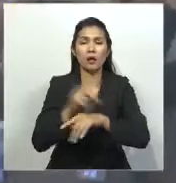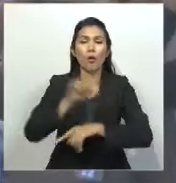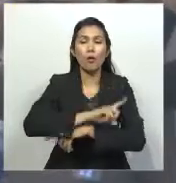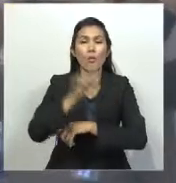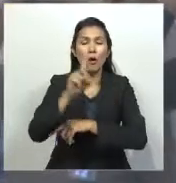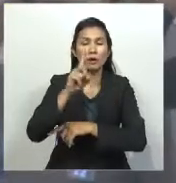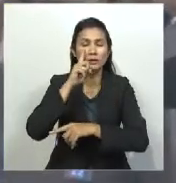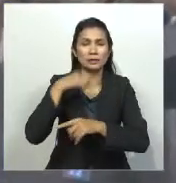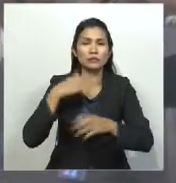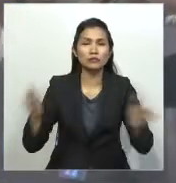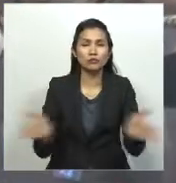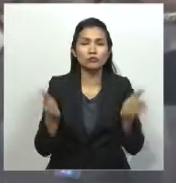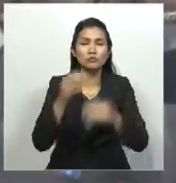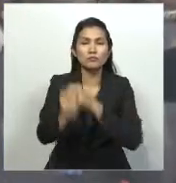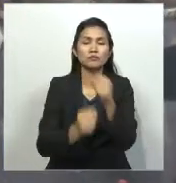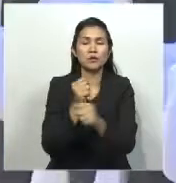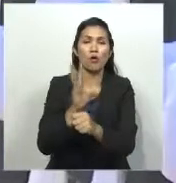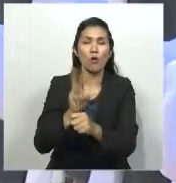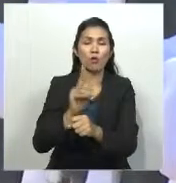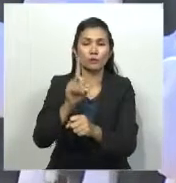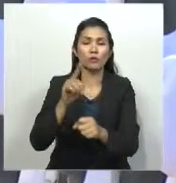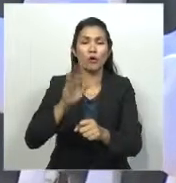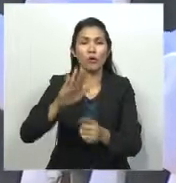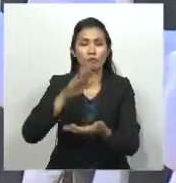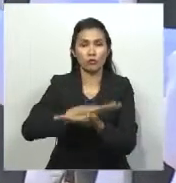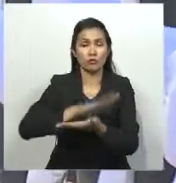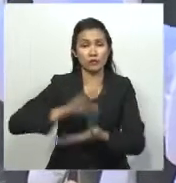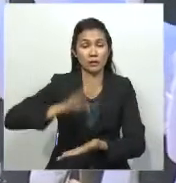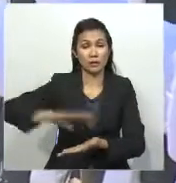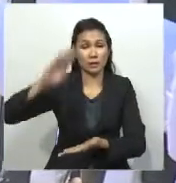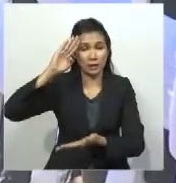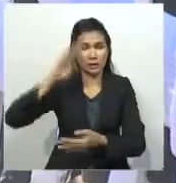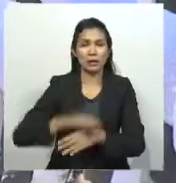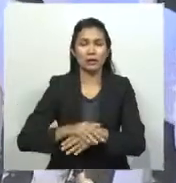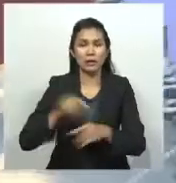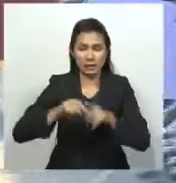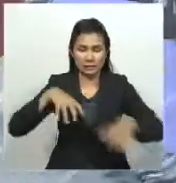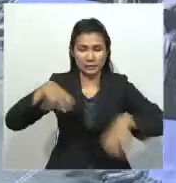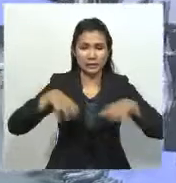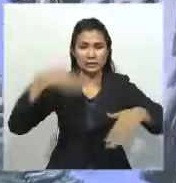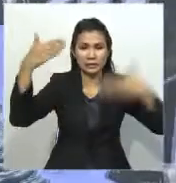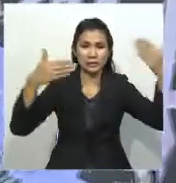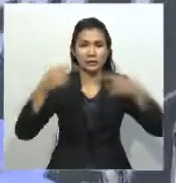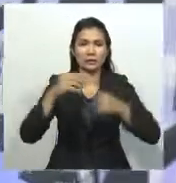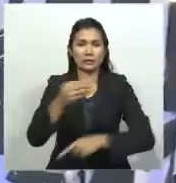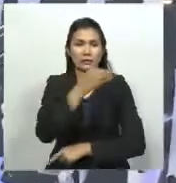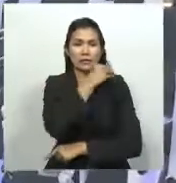าโรงเรียนเตรียมทหารครบรอบปีที่61และงานเกียรติจักดาเกียรติยศจักดาวประจ